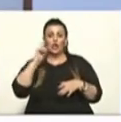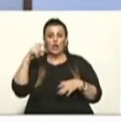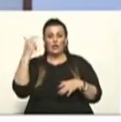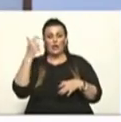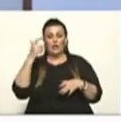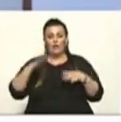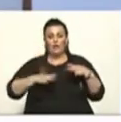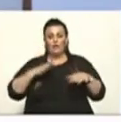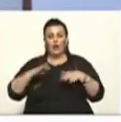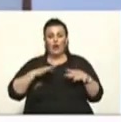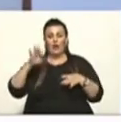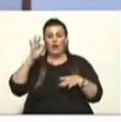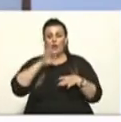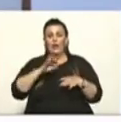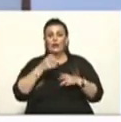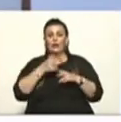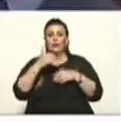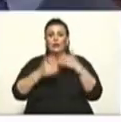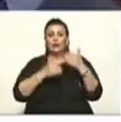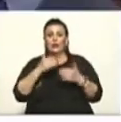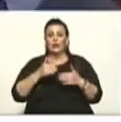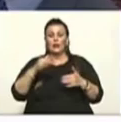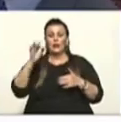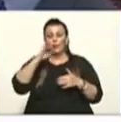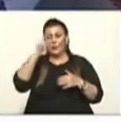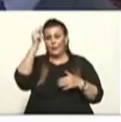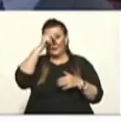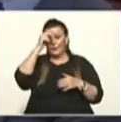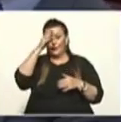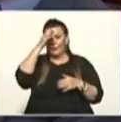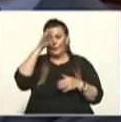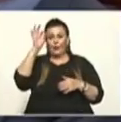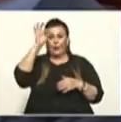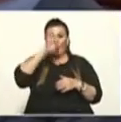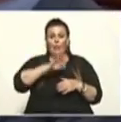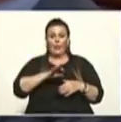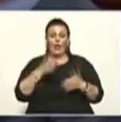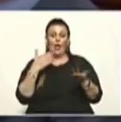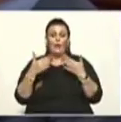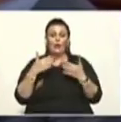sahibkarlıq fəaliyyətinin təşviqi istiqamətində ali təhsil müəssisələri ilə əməkdaşlığını davam etdirir.